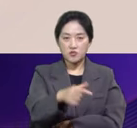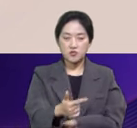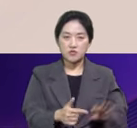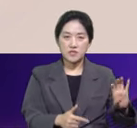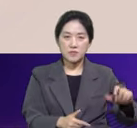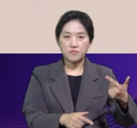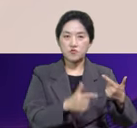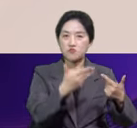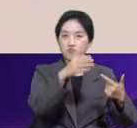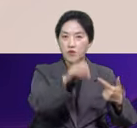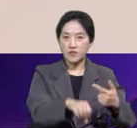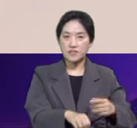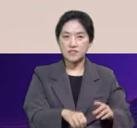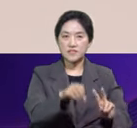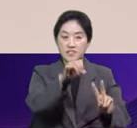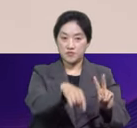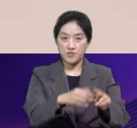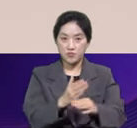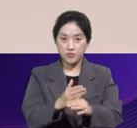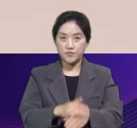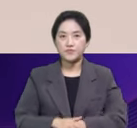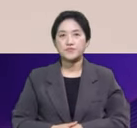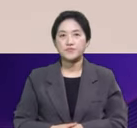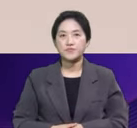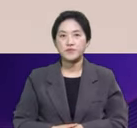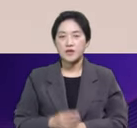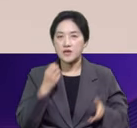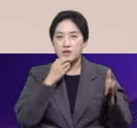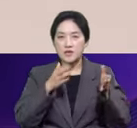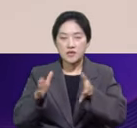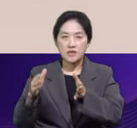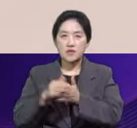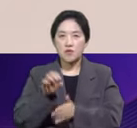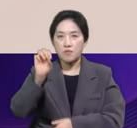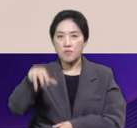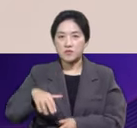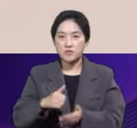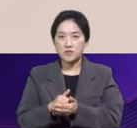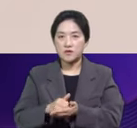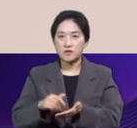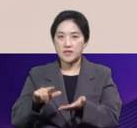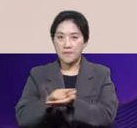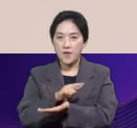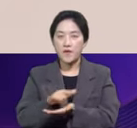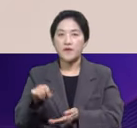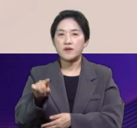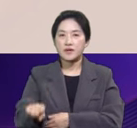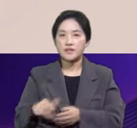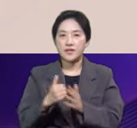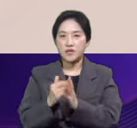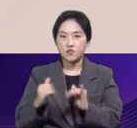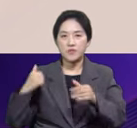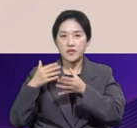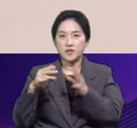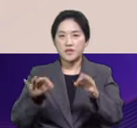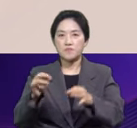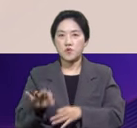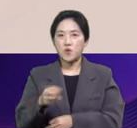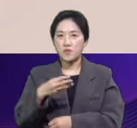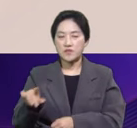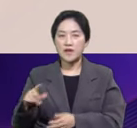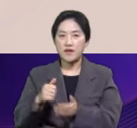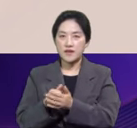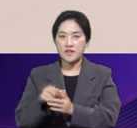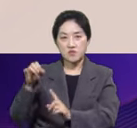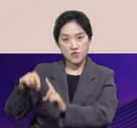46.9%로 현재 2위입니다. 경기 포천 가평은요, 국민의힘 김용태 후보 현재 선두를 달리고 있고,